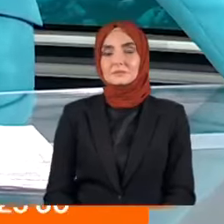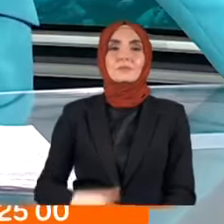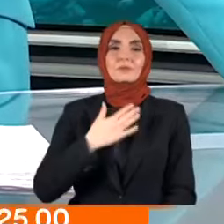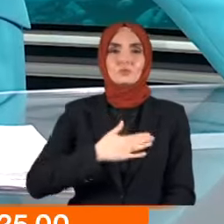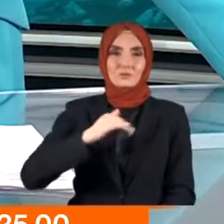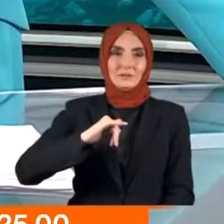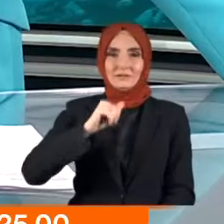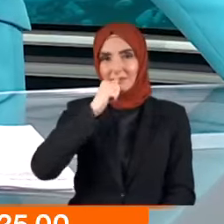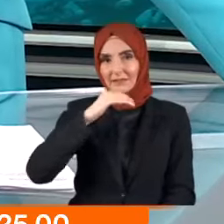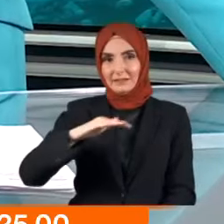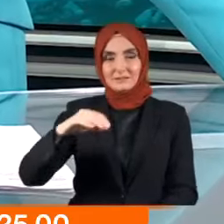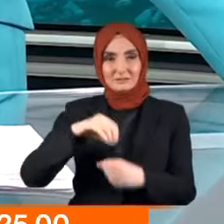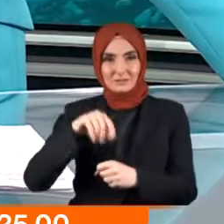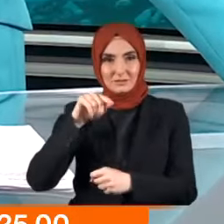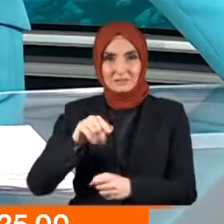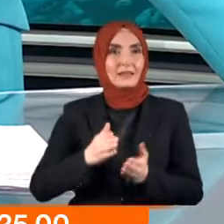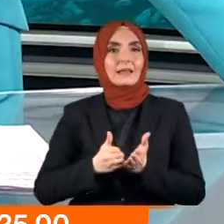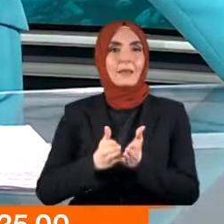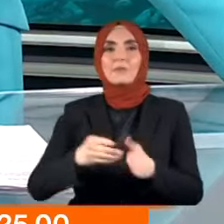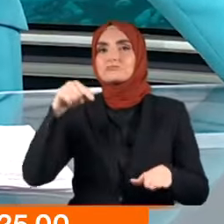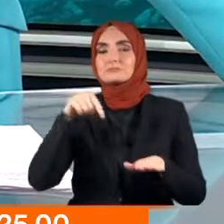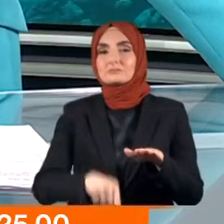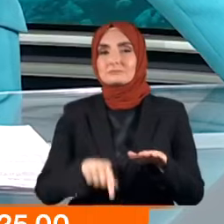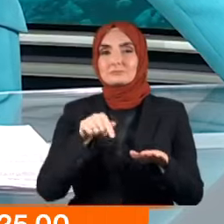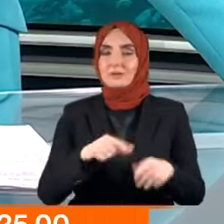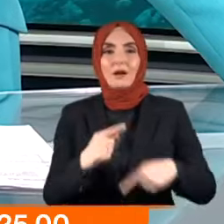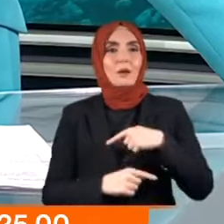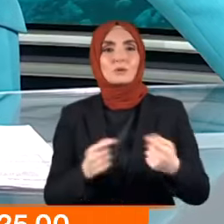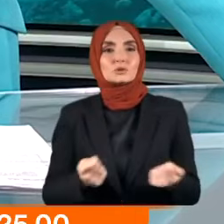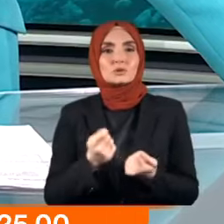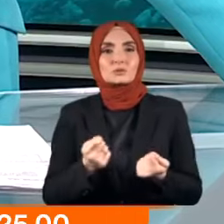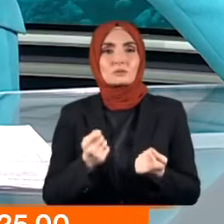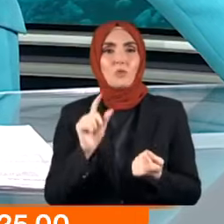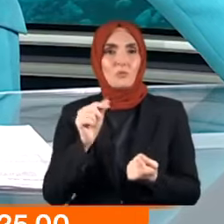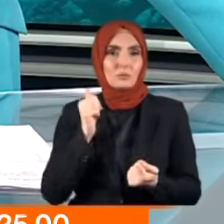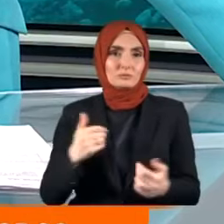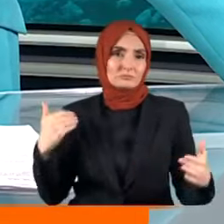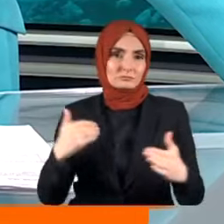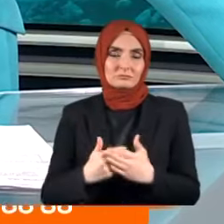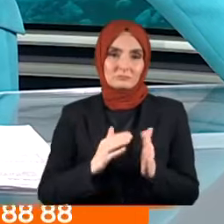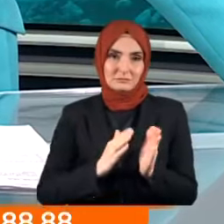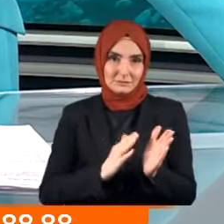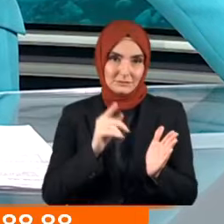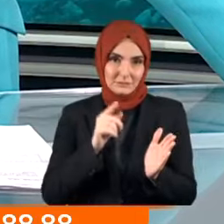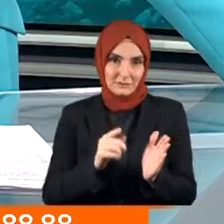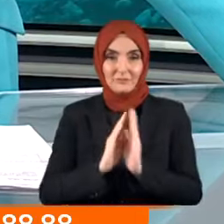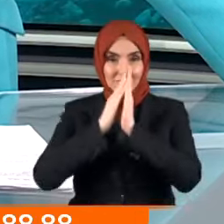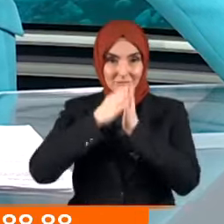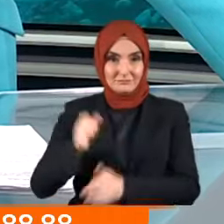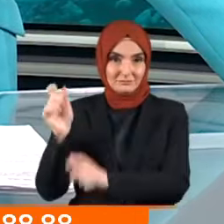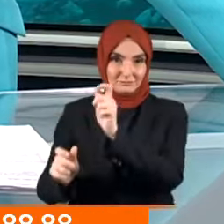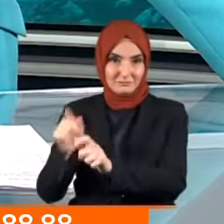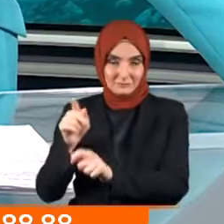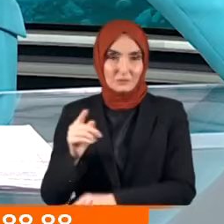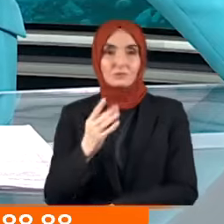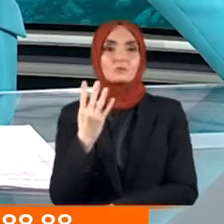Bursa açıklarında batan gemideki arama çalışmalarında 11 gün geride kaldı. Dalgıçlar kayıp 4 mürettebatı bulabilmek için günlerdir